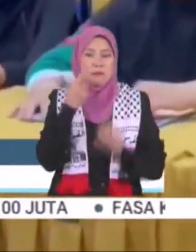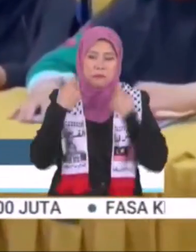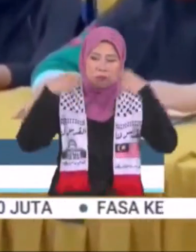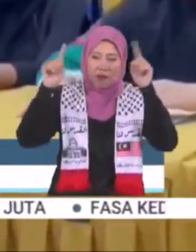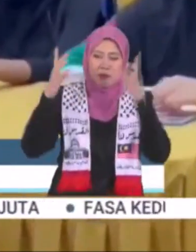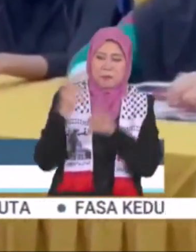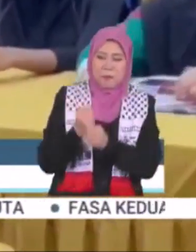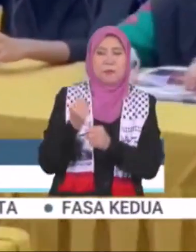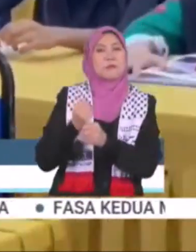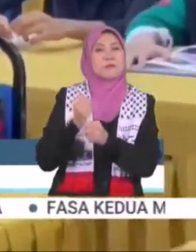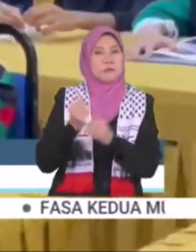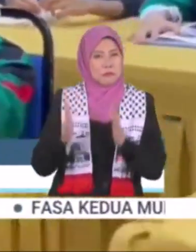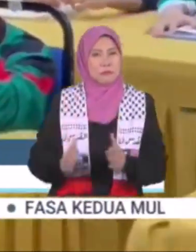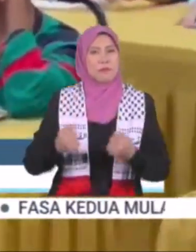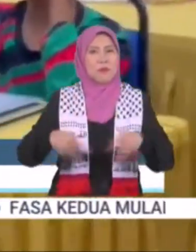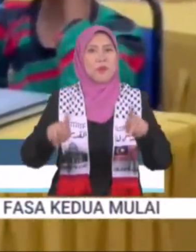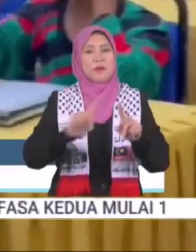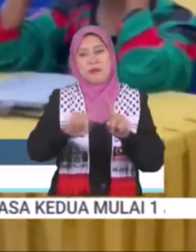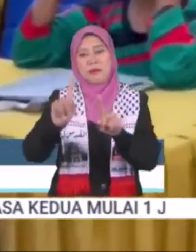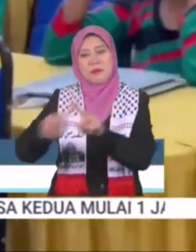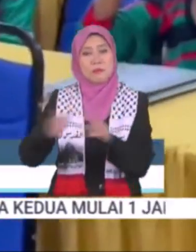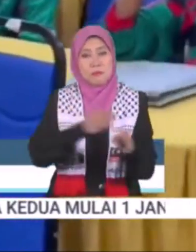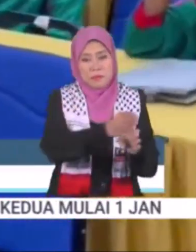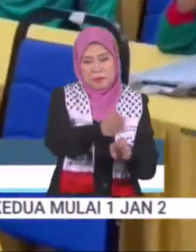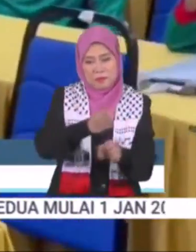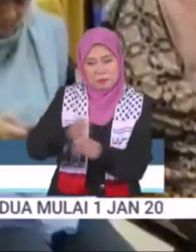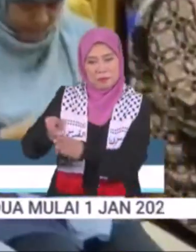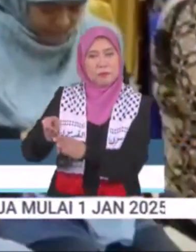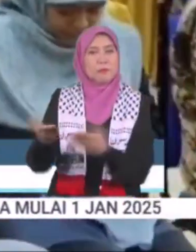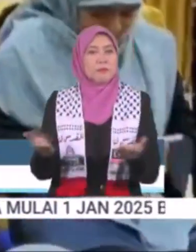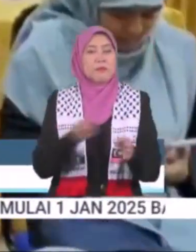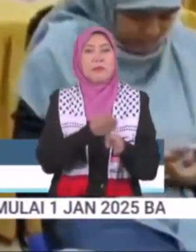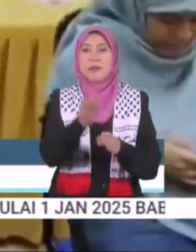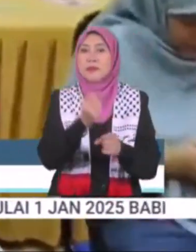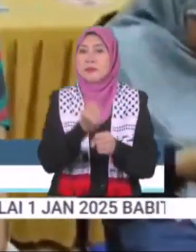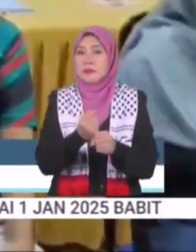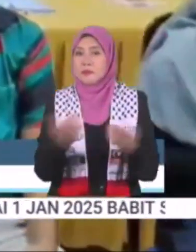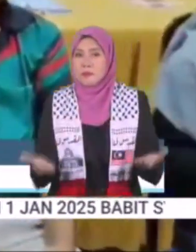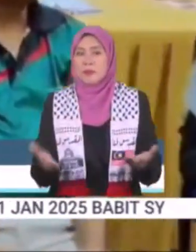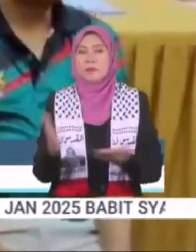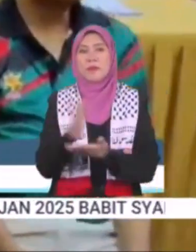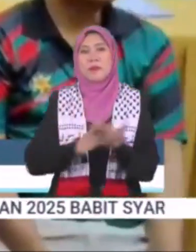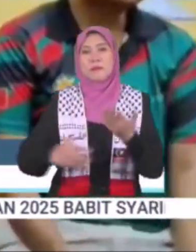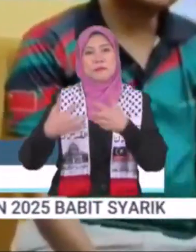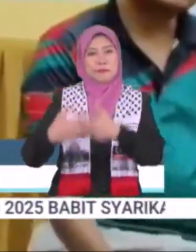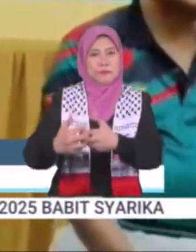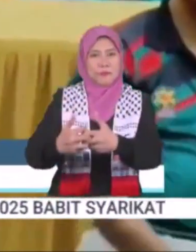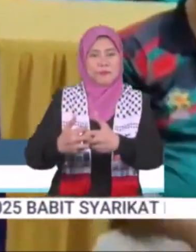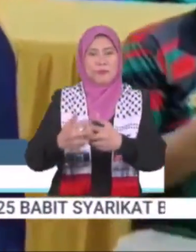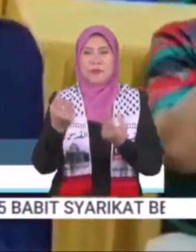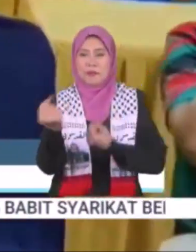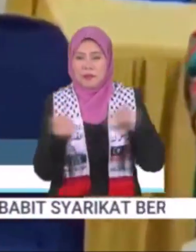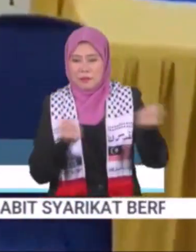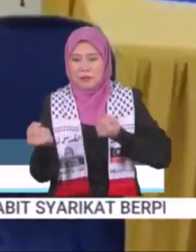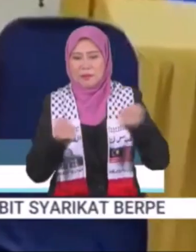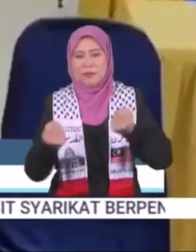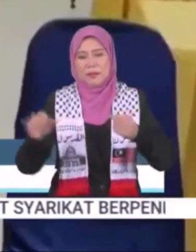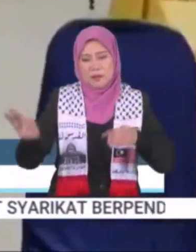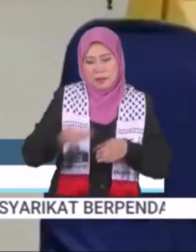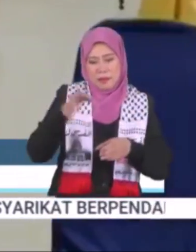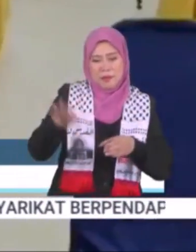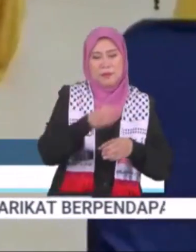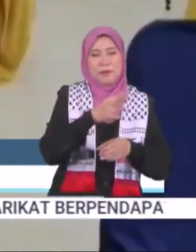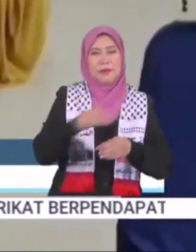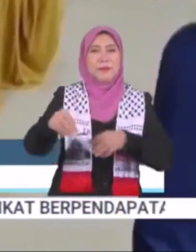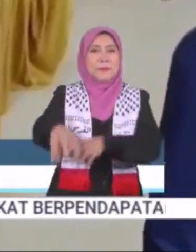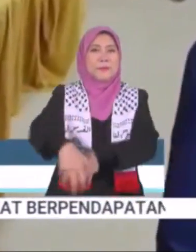berjaya memperoleh pekerjaan dalam pelbagai sektor. Antara bidang kerjaya termasuk sektor pembuatan, otomotif, jahitan